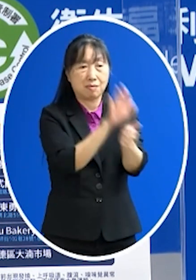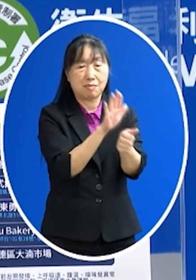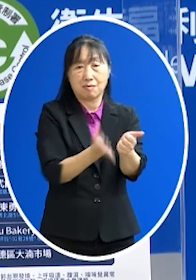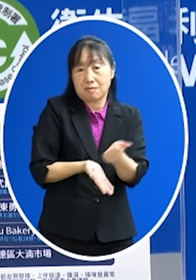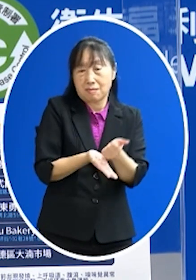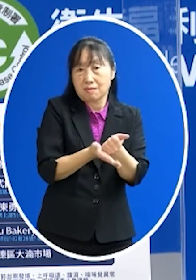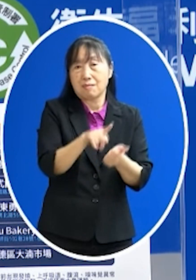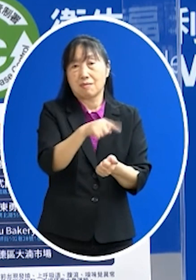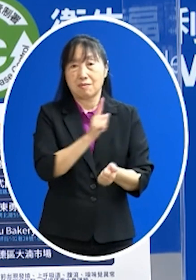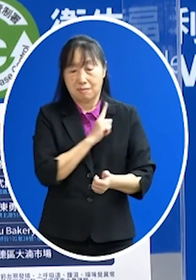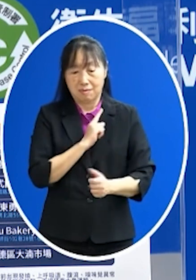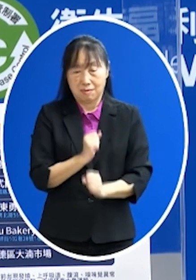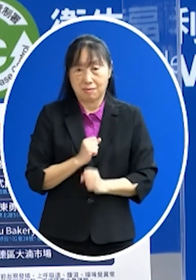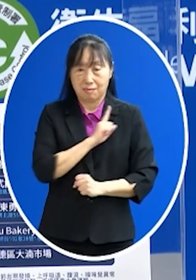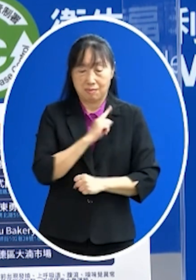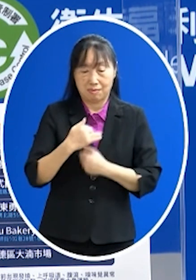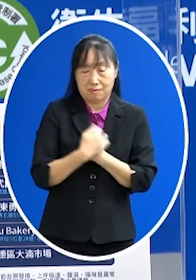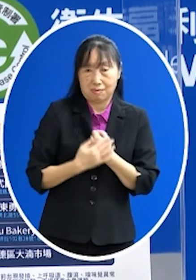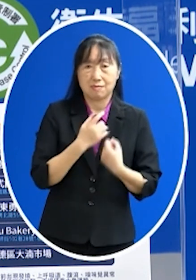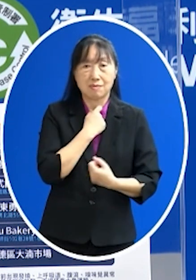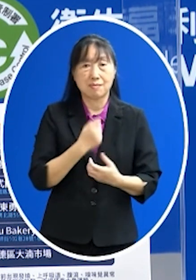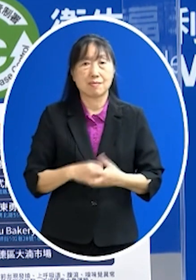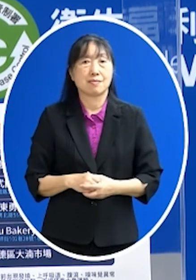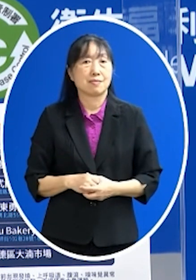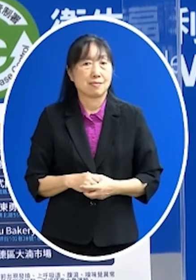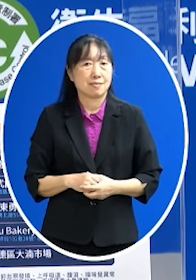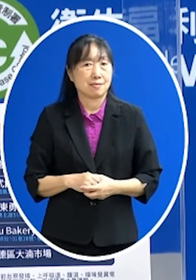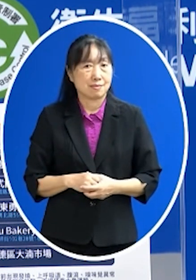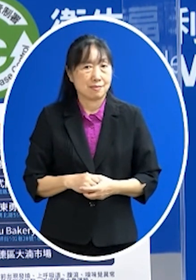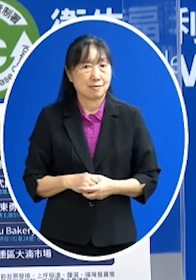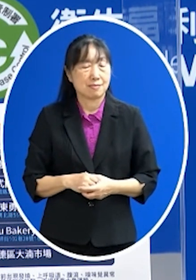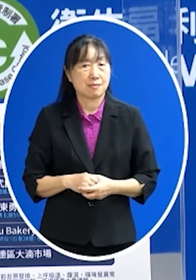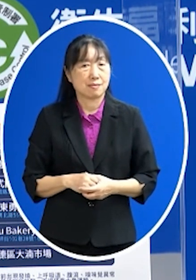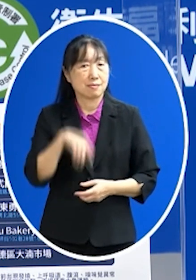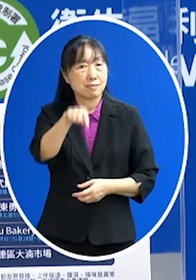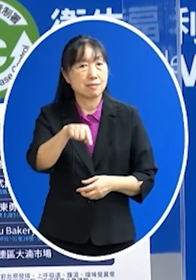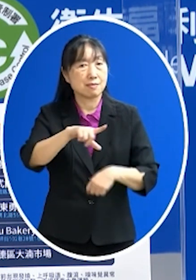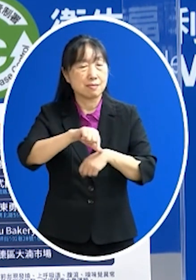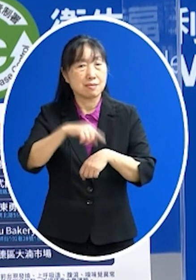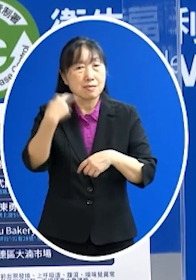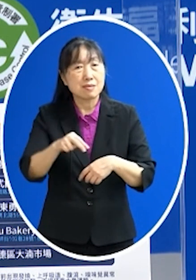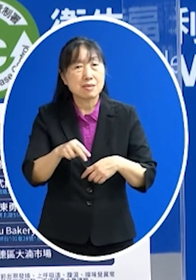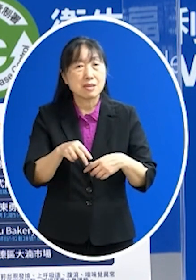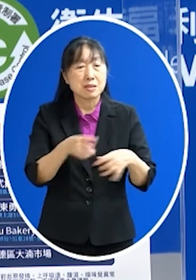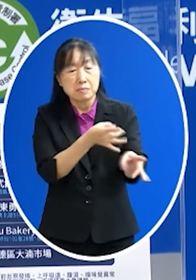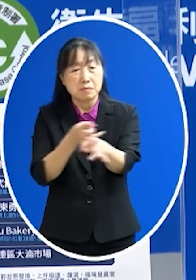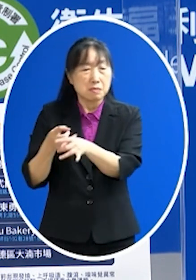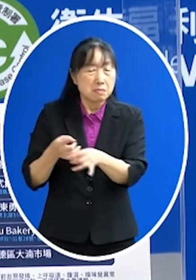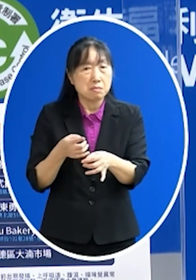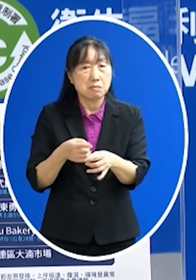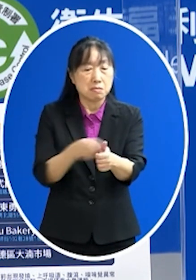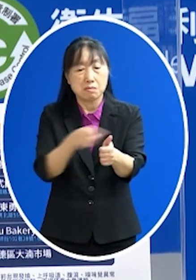把自己的防护做好来。好，这我想这段时间大概在互相攻击，或者来